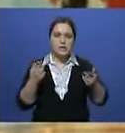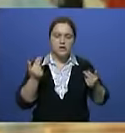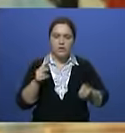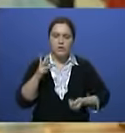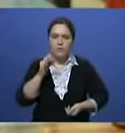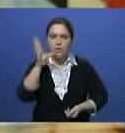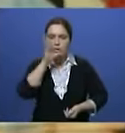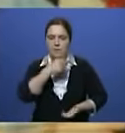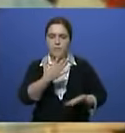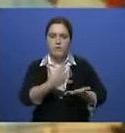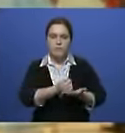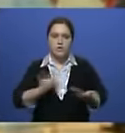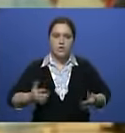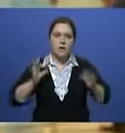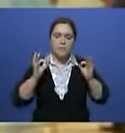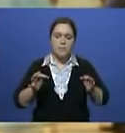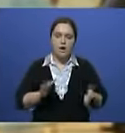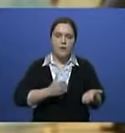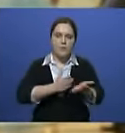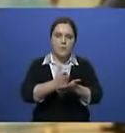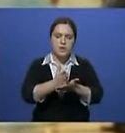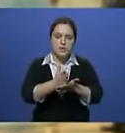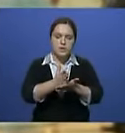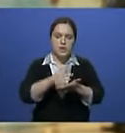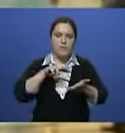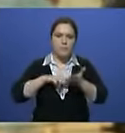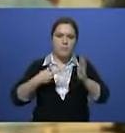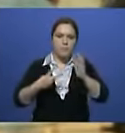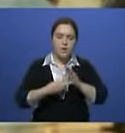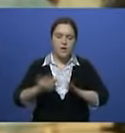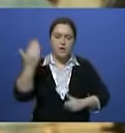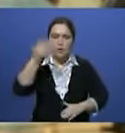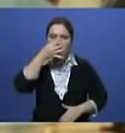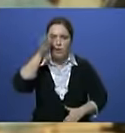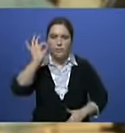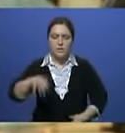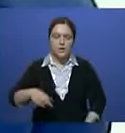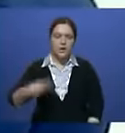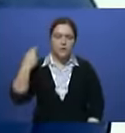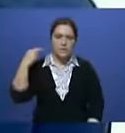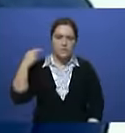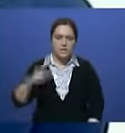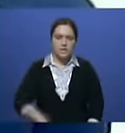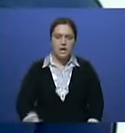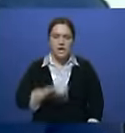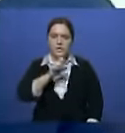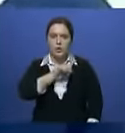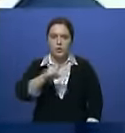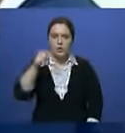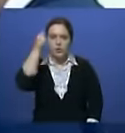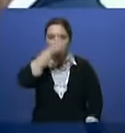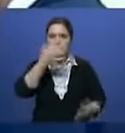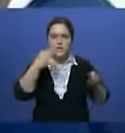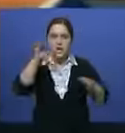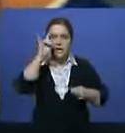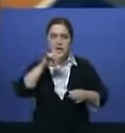сегодня держат правильный курс находится в руках опытного корм за годы суверенитета Казахстан